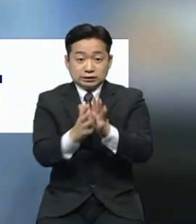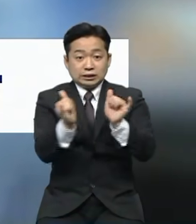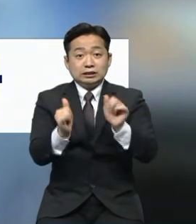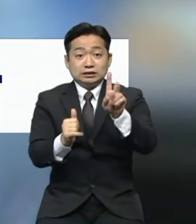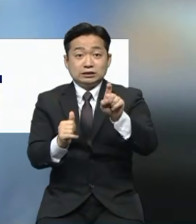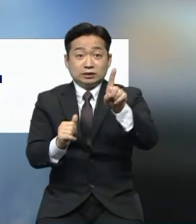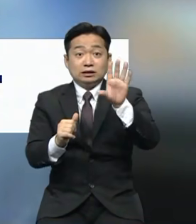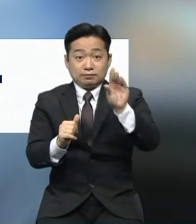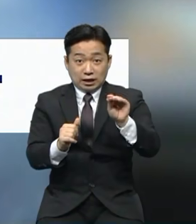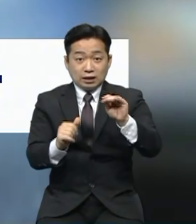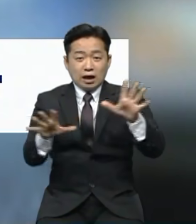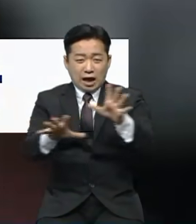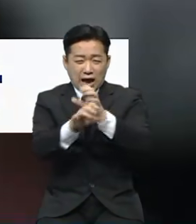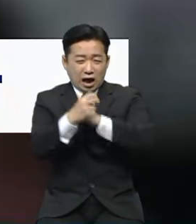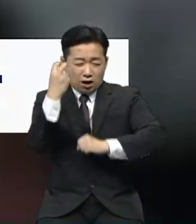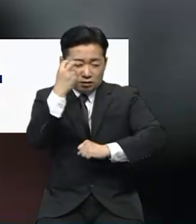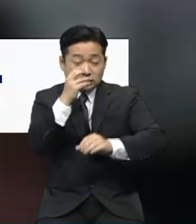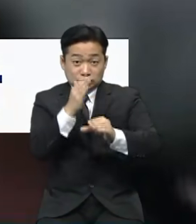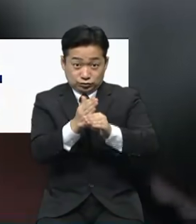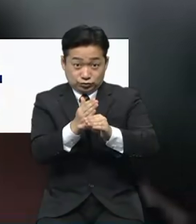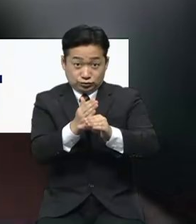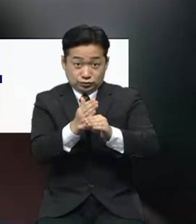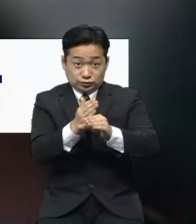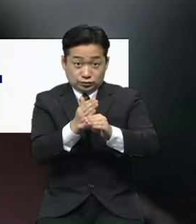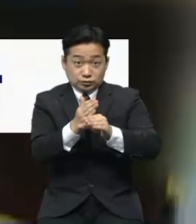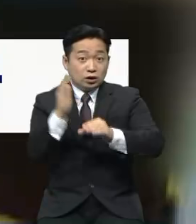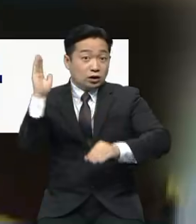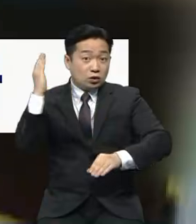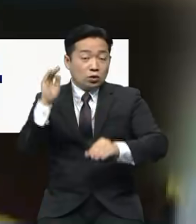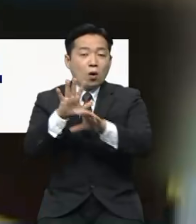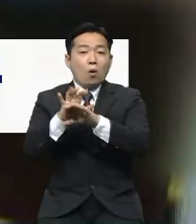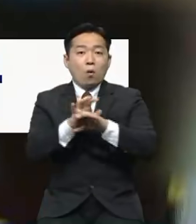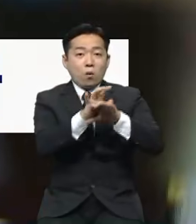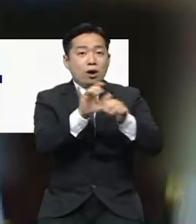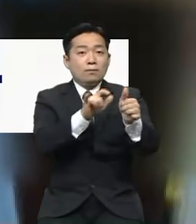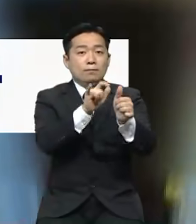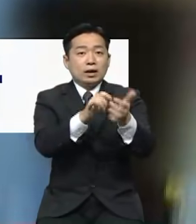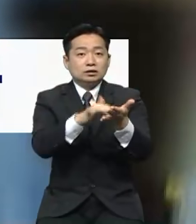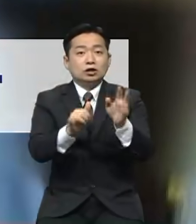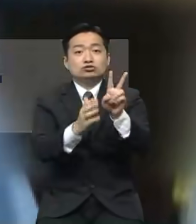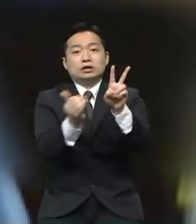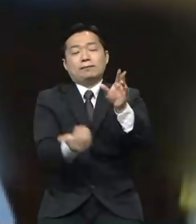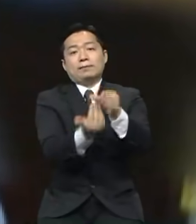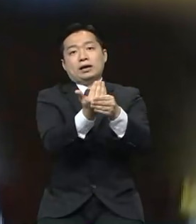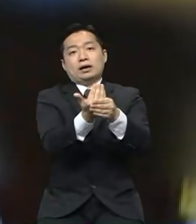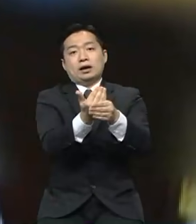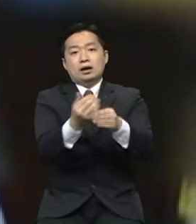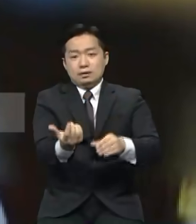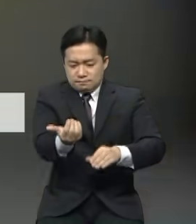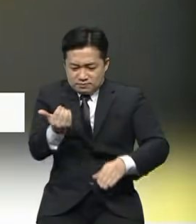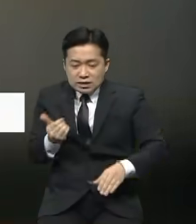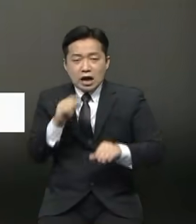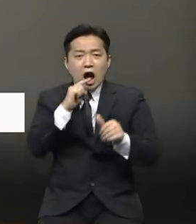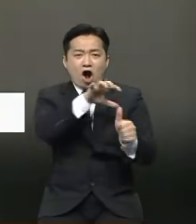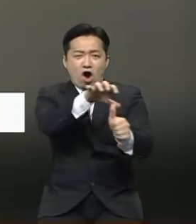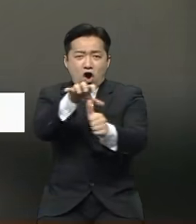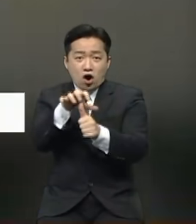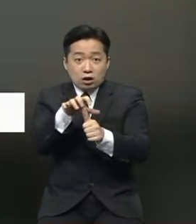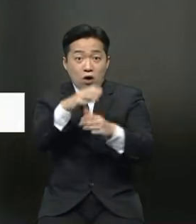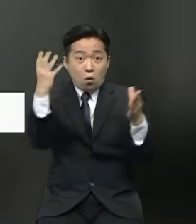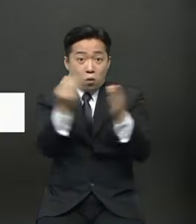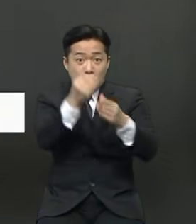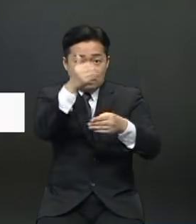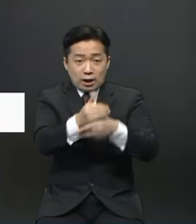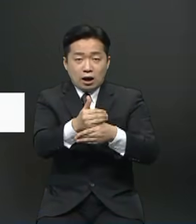대한 핵산 검사도 실시하고 있습니다. 최근 코로나19 확진자 2명이 발생하자 조기 차단을 위해 전면 봉쇄라는